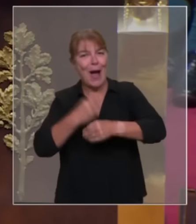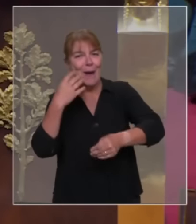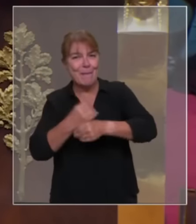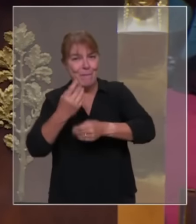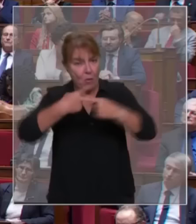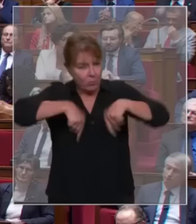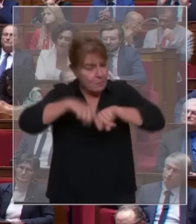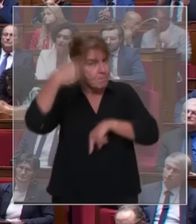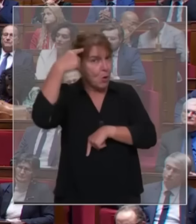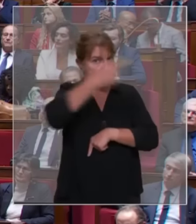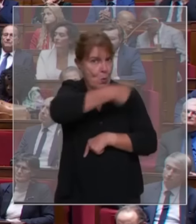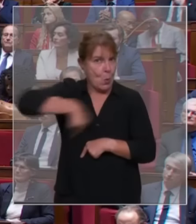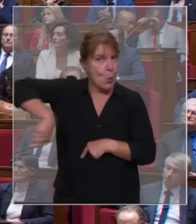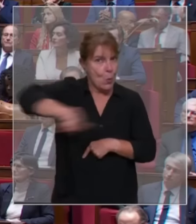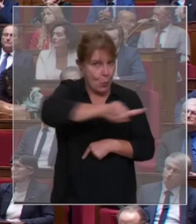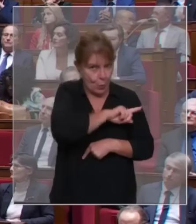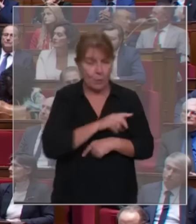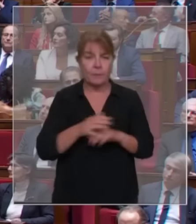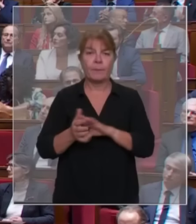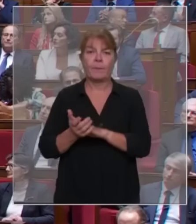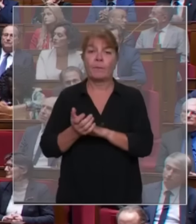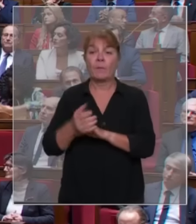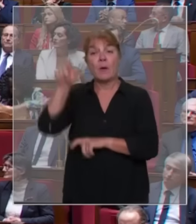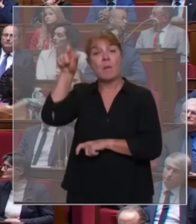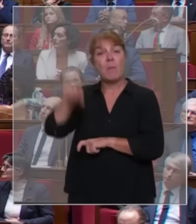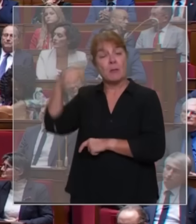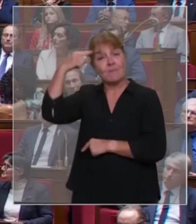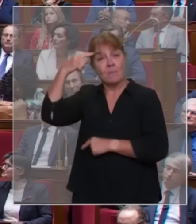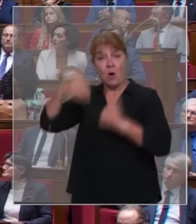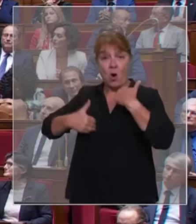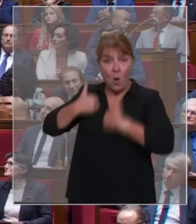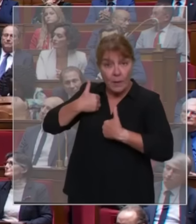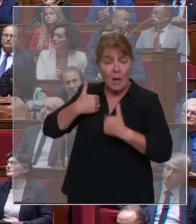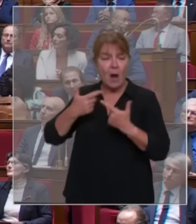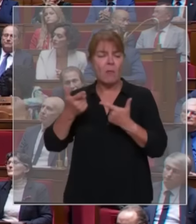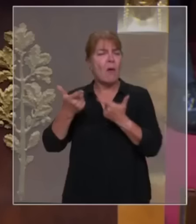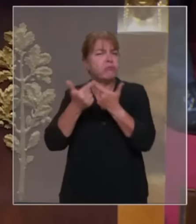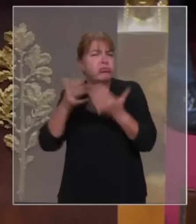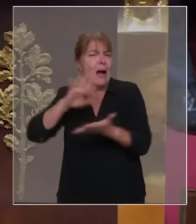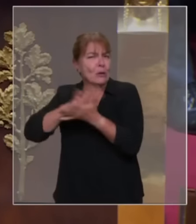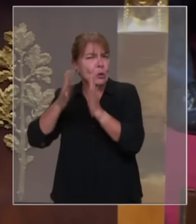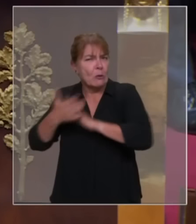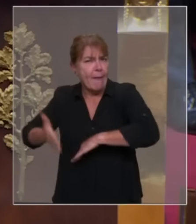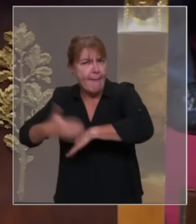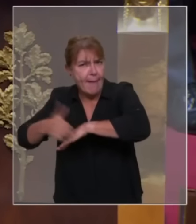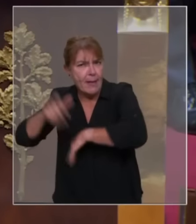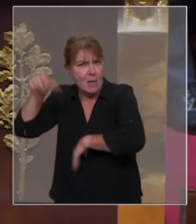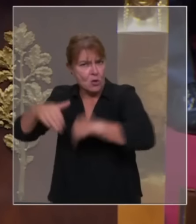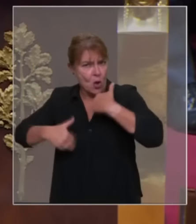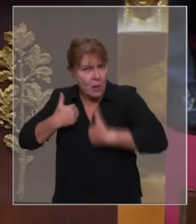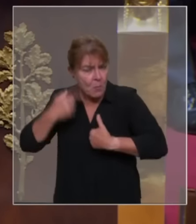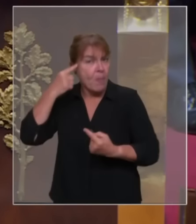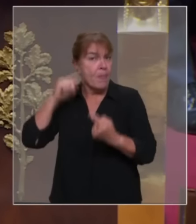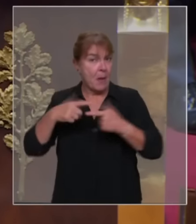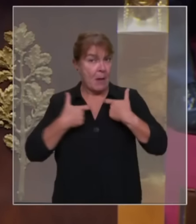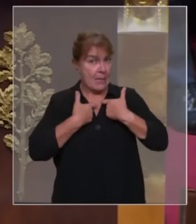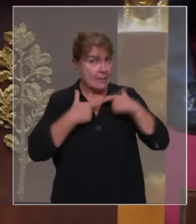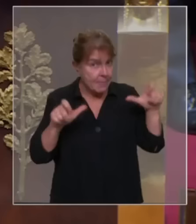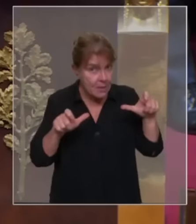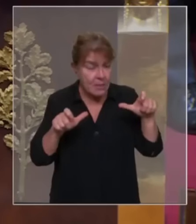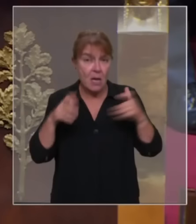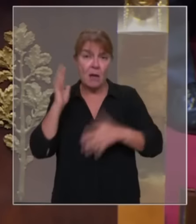citoyenneté. Pour les personnes en situation de handicap et toutes les associations qui se battent pour l'accessibilité